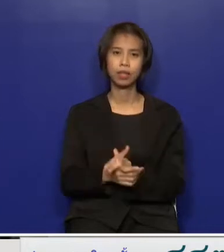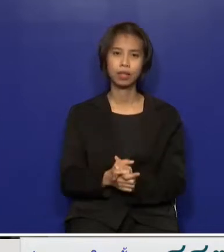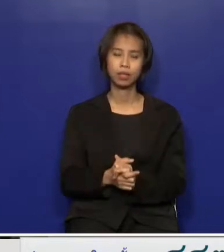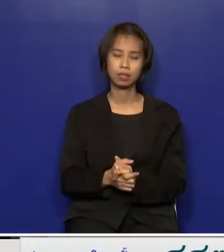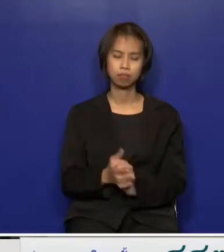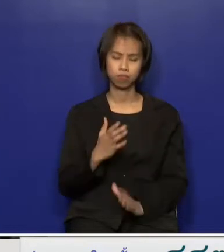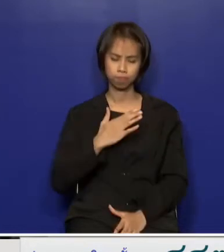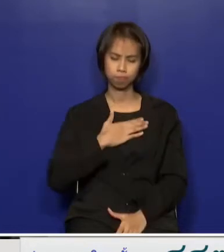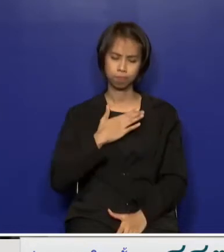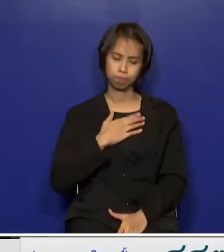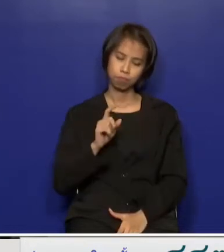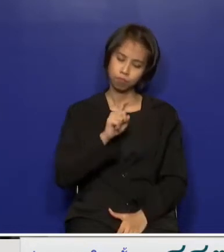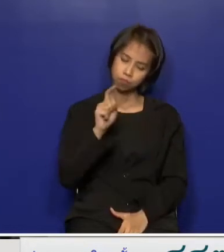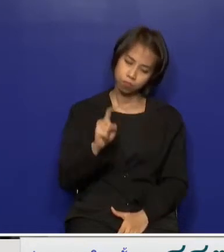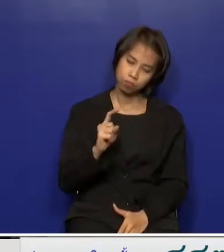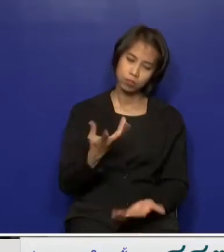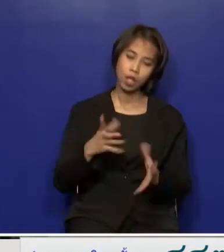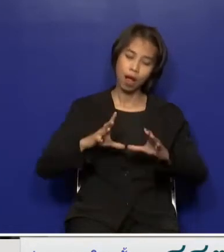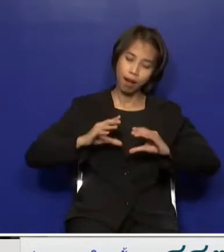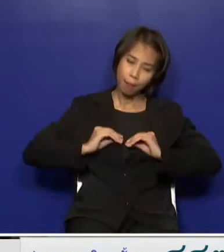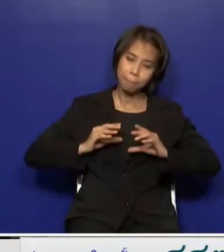ังเกต ก่อนที่จะรับหรอไมรหกการ